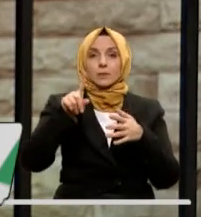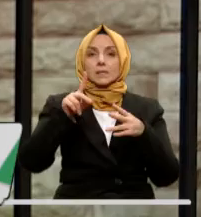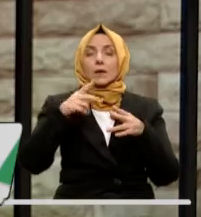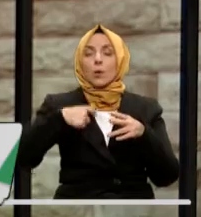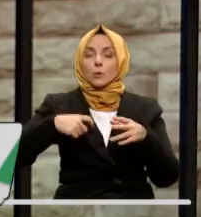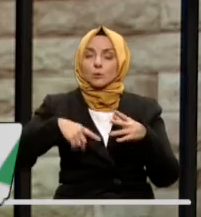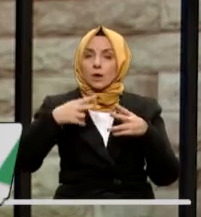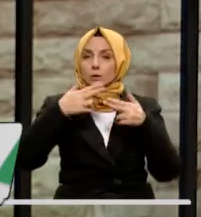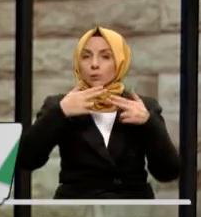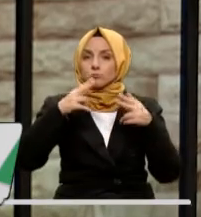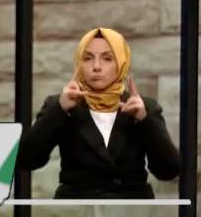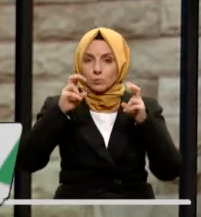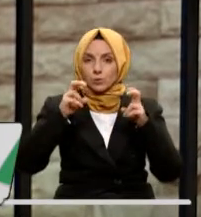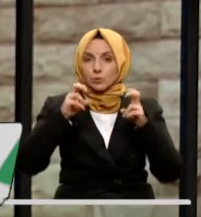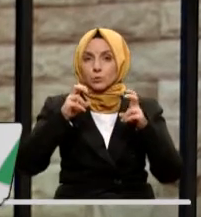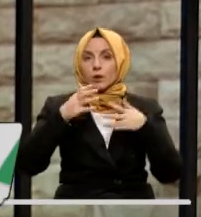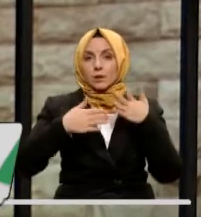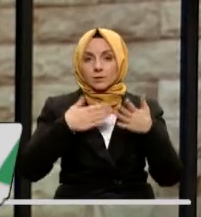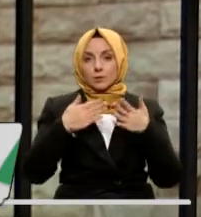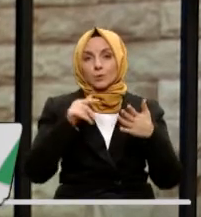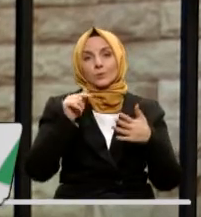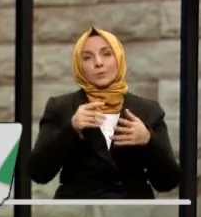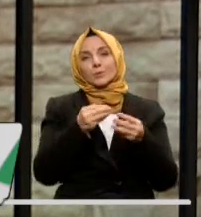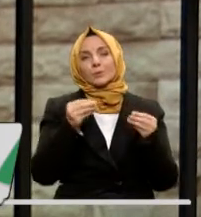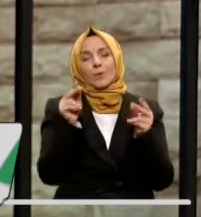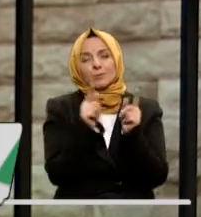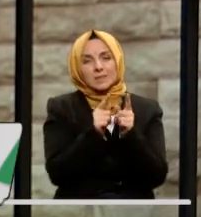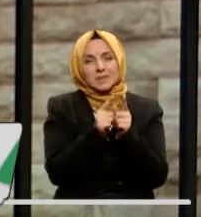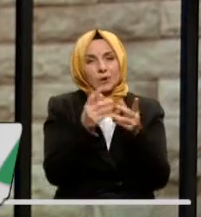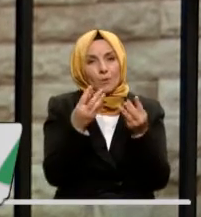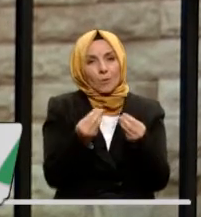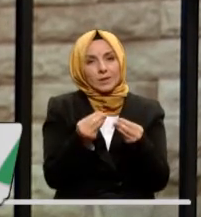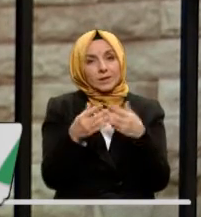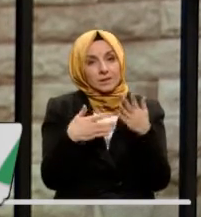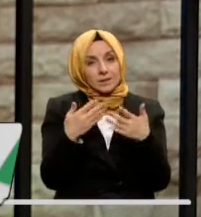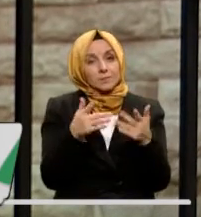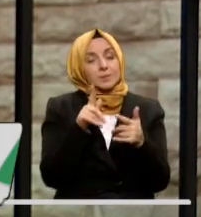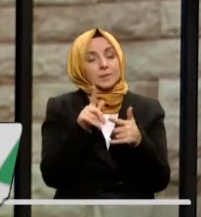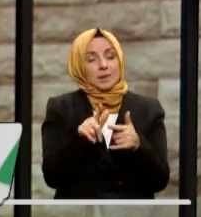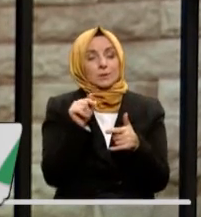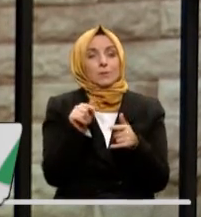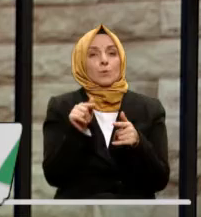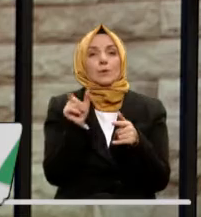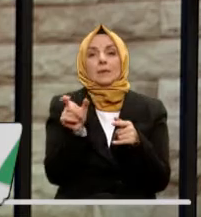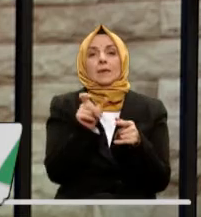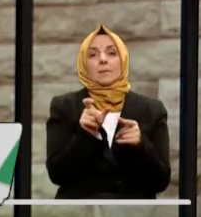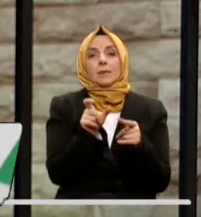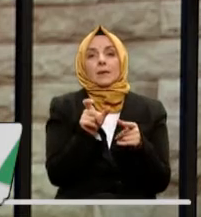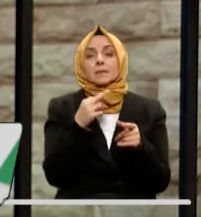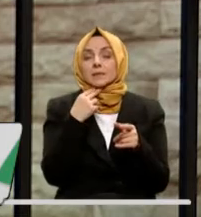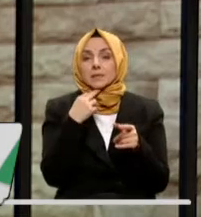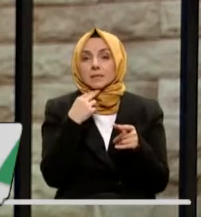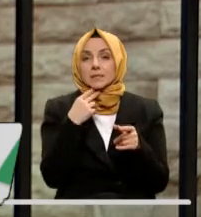bir şekilde ifade etmemiz gerekiyor Yani zaten kelime sayısı belli bu kelimesi O çok özlü